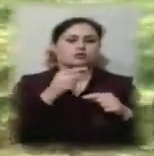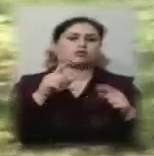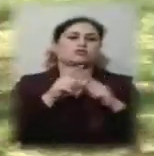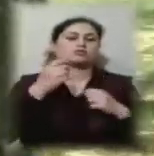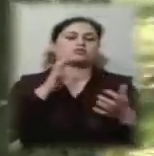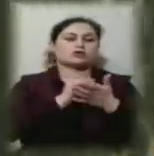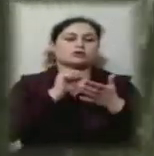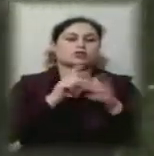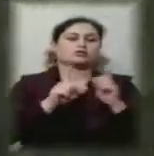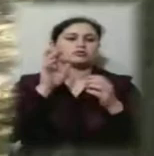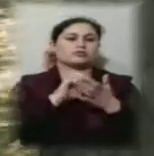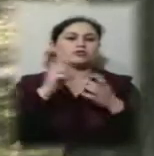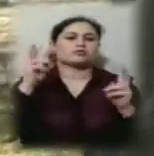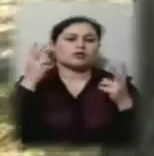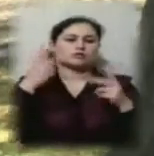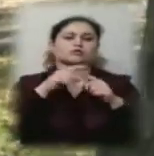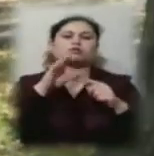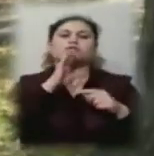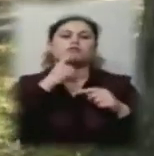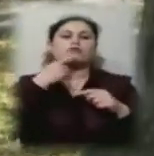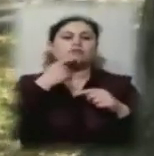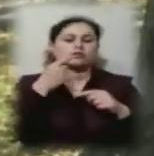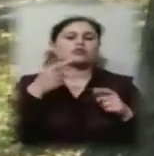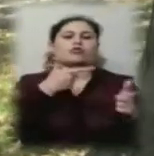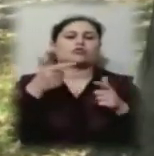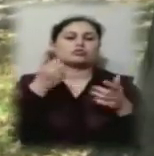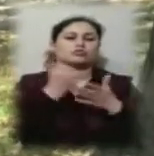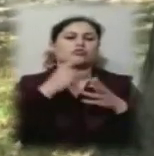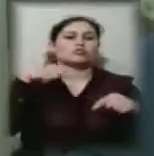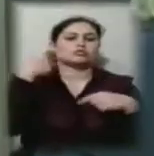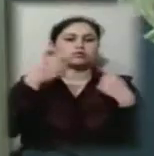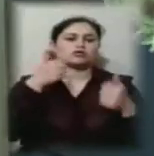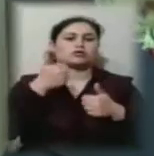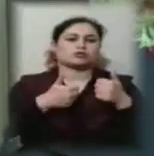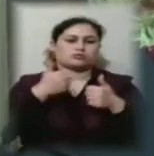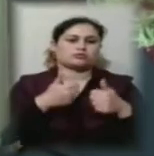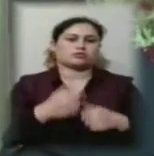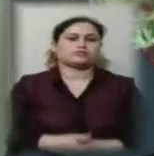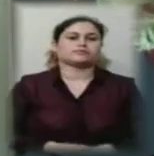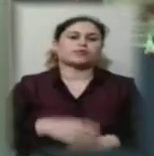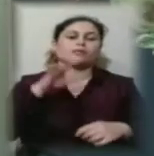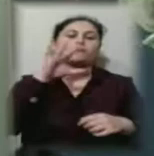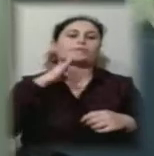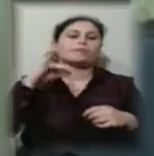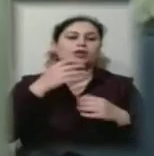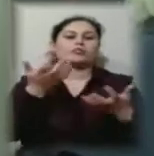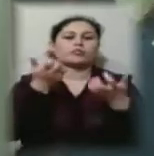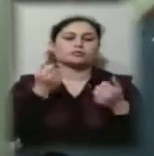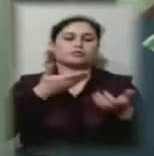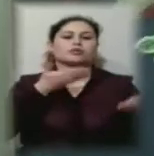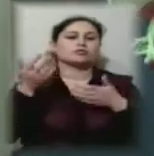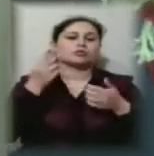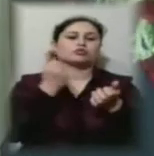танцями. Дівчинка говорить, що так вона готується до наступного конкурсу краси. «Ми отримали запрошення до